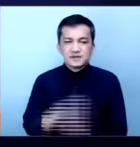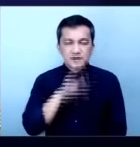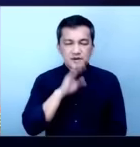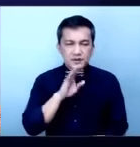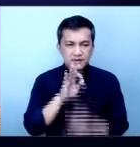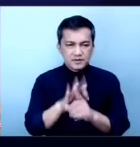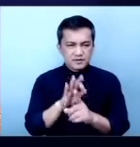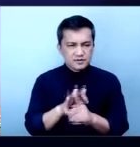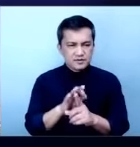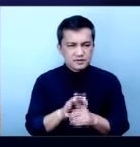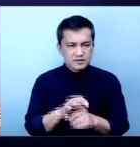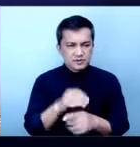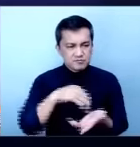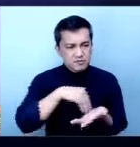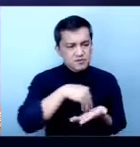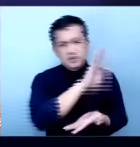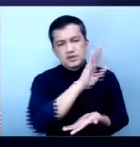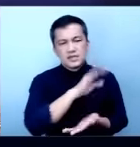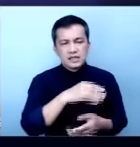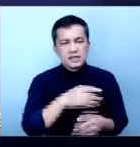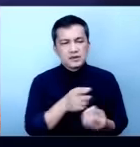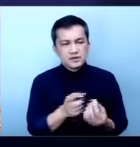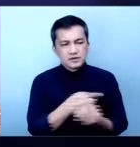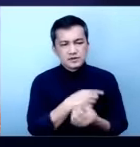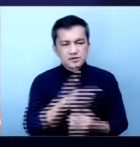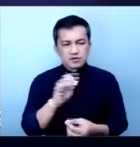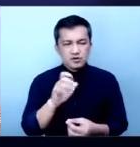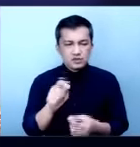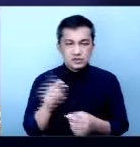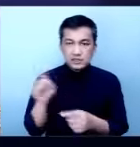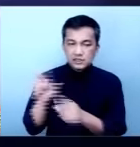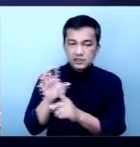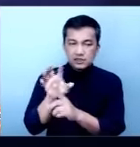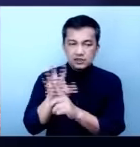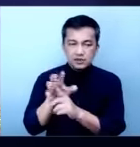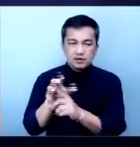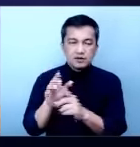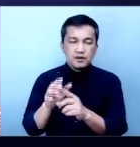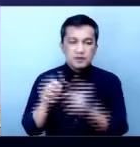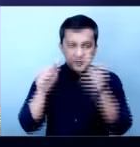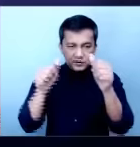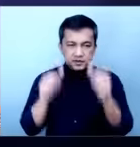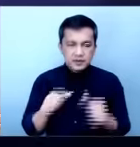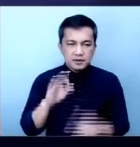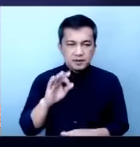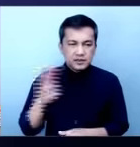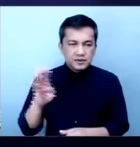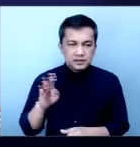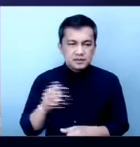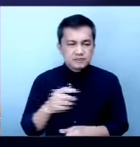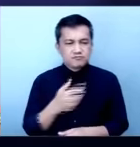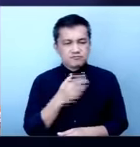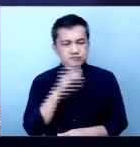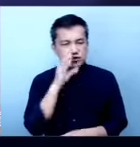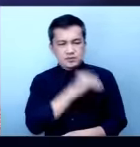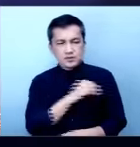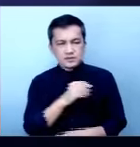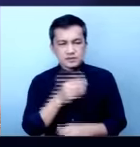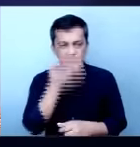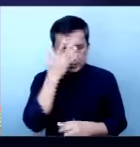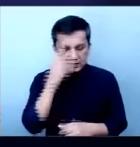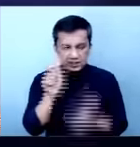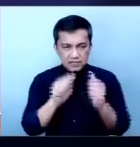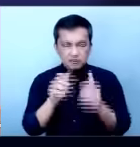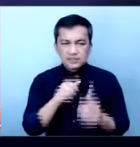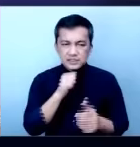tila pag-etsapwera kay Boyet, gaya ng trending post na ito sa Facebook. Nakakabastos daw para sa batikang aktor na hindi siya